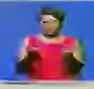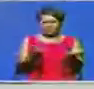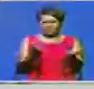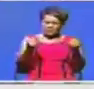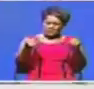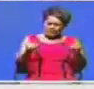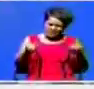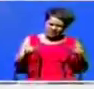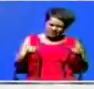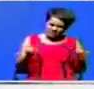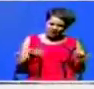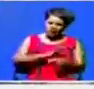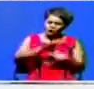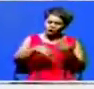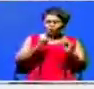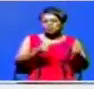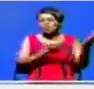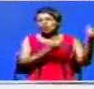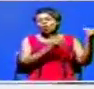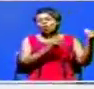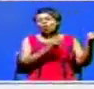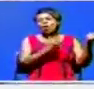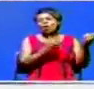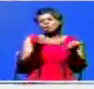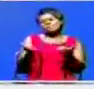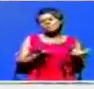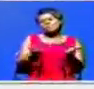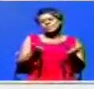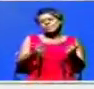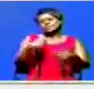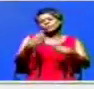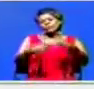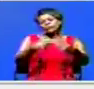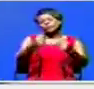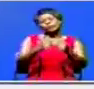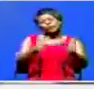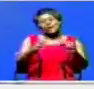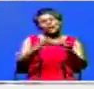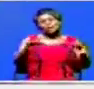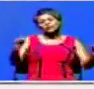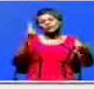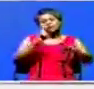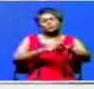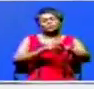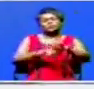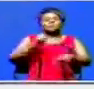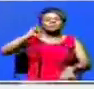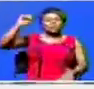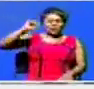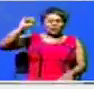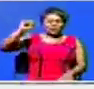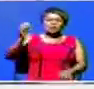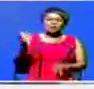anajizatiti kadri ya uwezo wake, akitumai kitega uchumi chake kitastahimili msimu mrefu wa siasa hadi